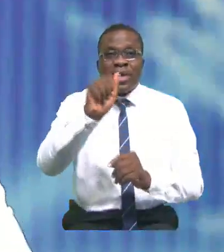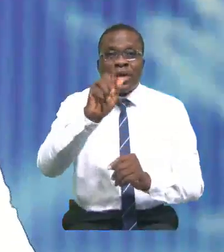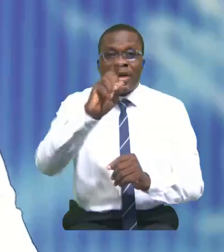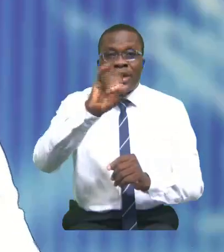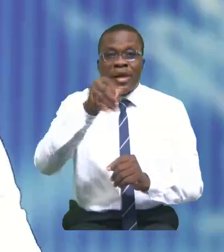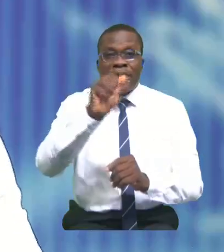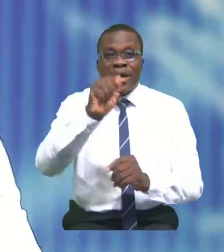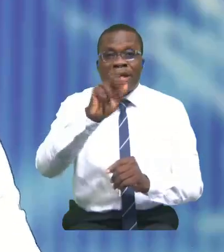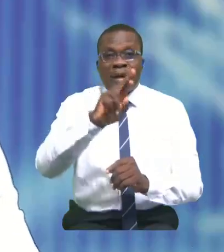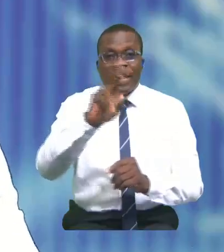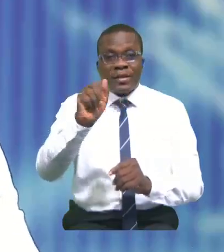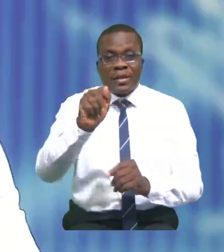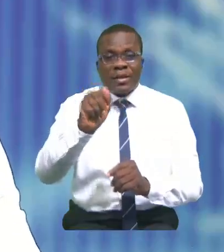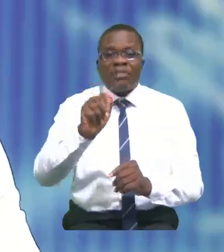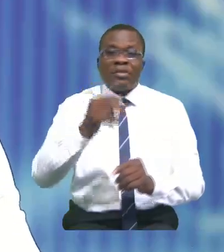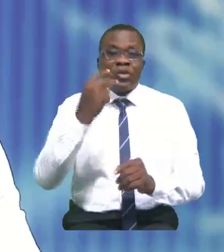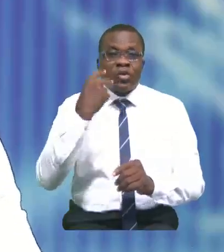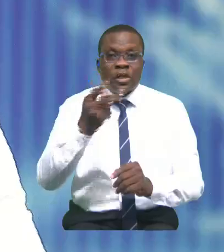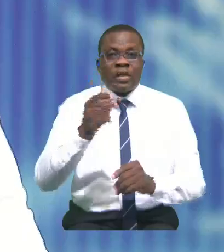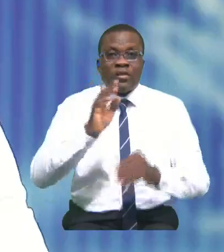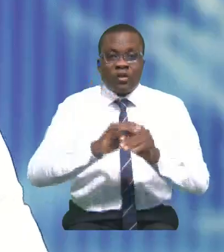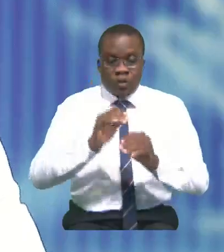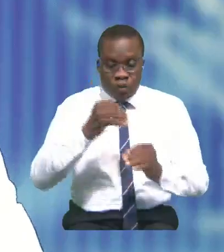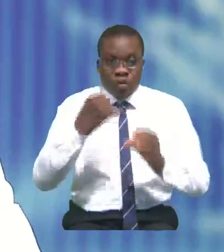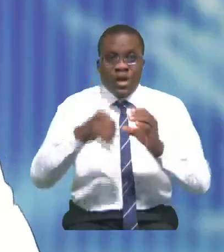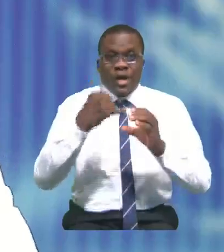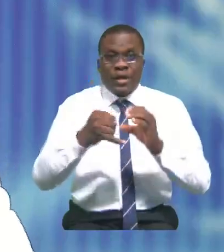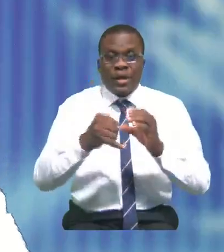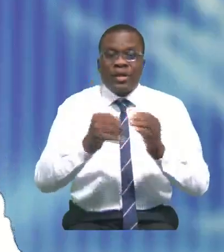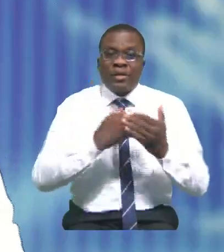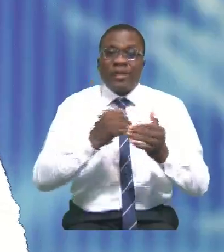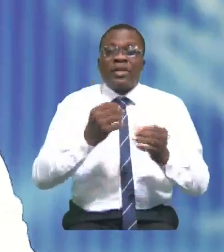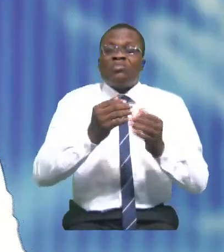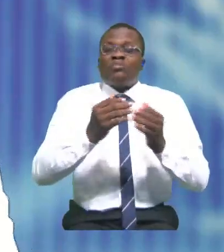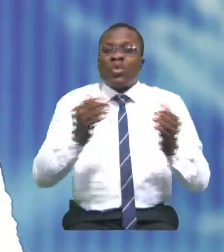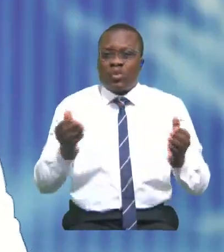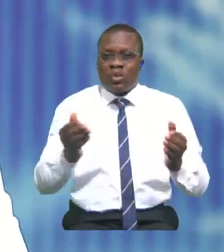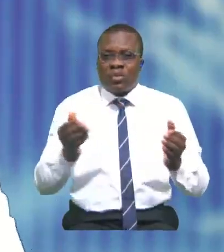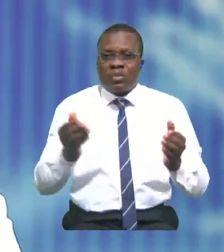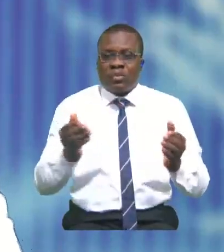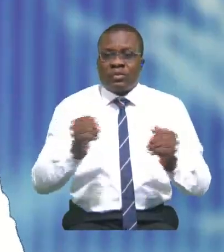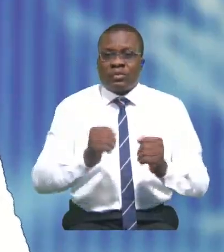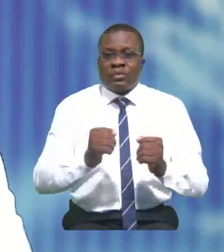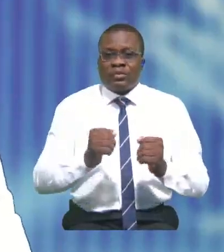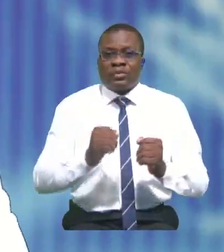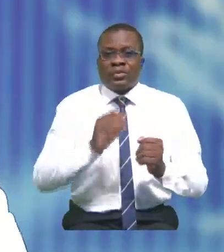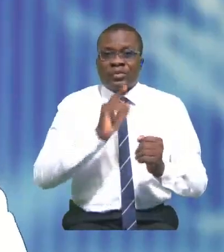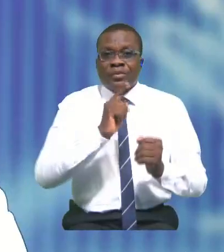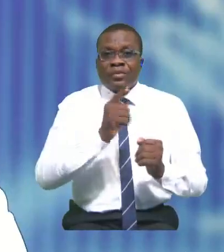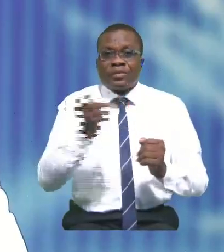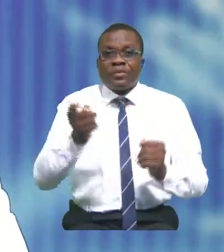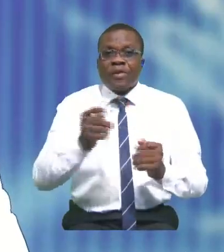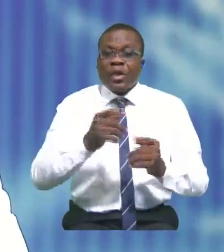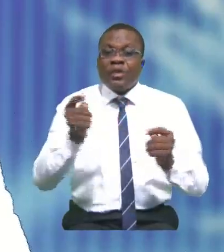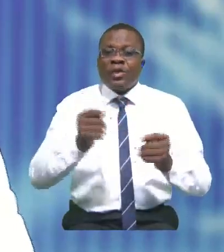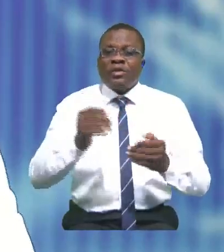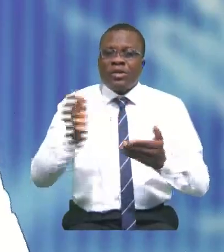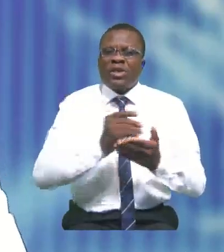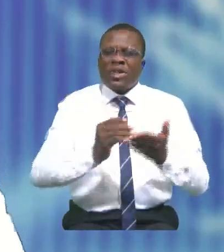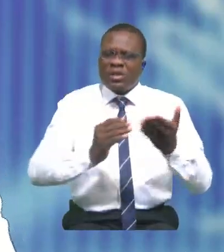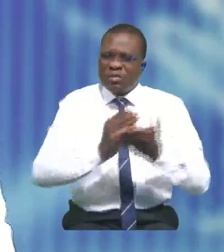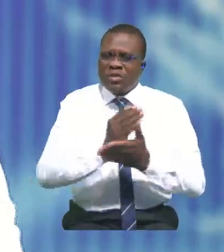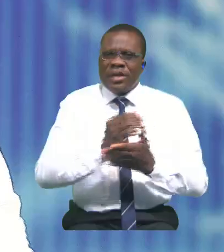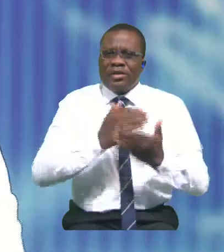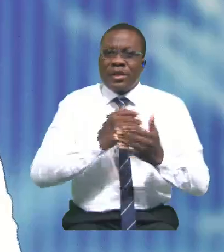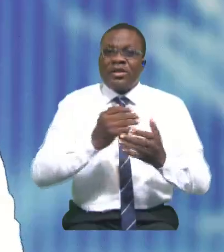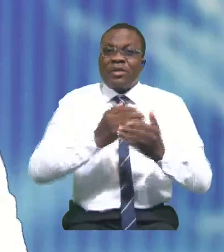en sur Internet et j'aime beaucoup vous savez ils sont ils sont très talentuux j'aime beaucoup